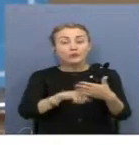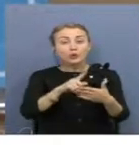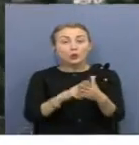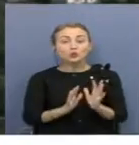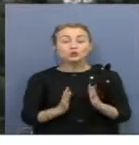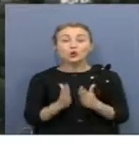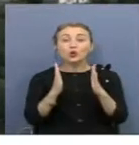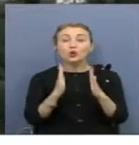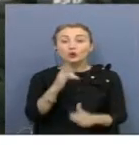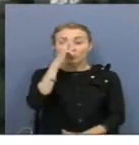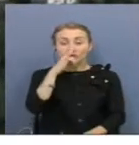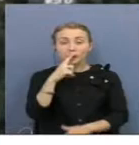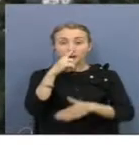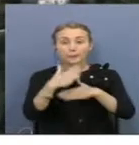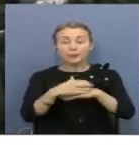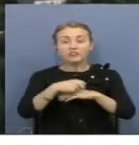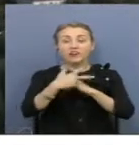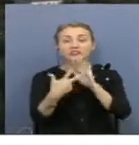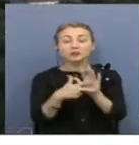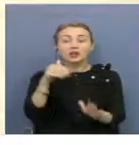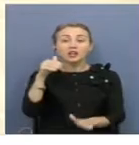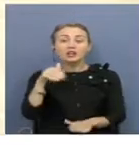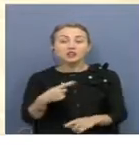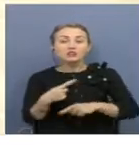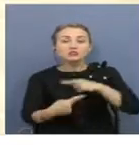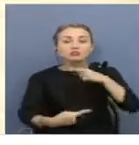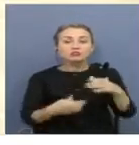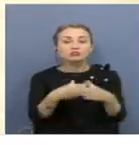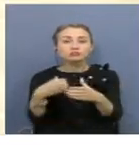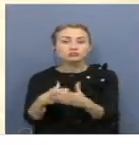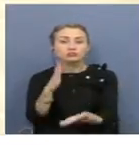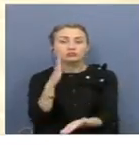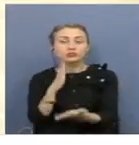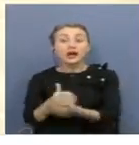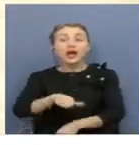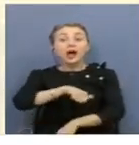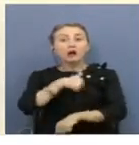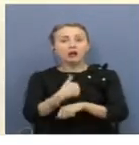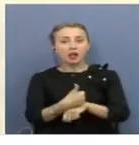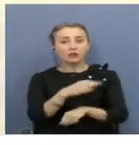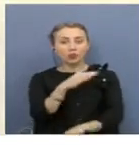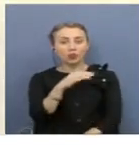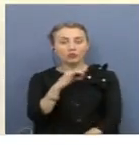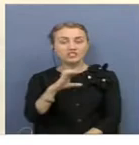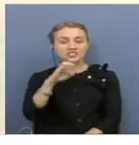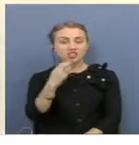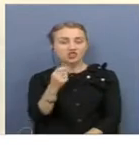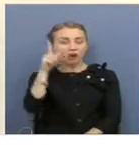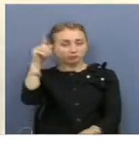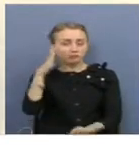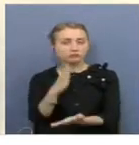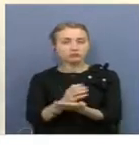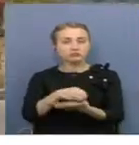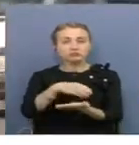осы ағымның 18 мыңға жуық өкілі бар. ЕГВА куәгерлері корпорациясының бас кеңсесі коммерциялық емес ұйым ретінде